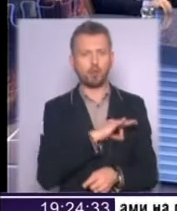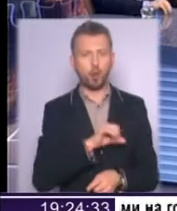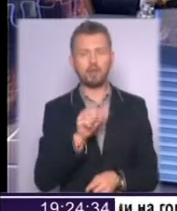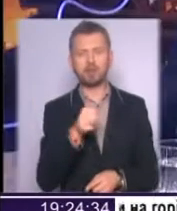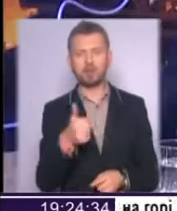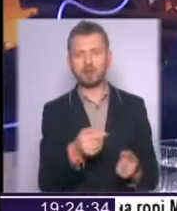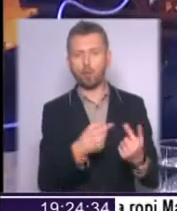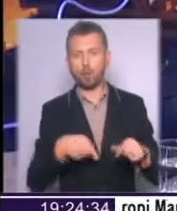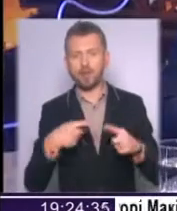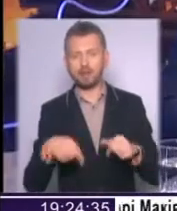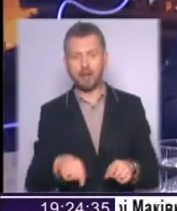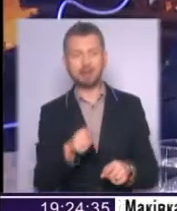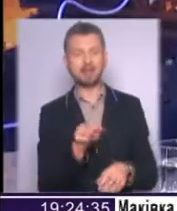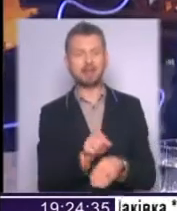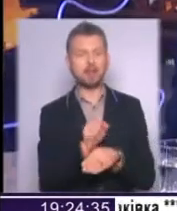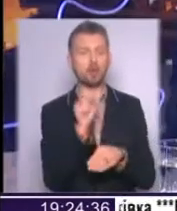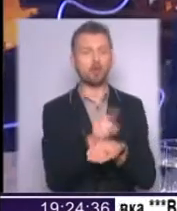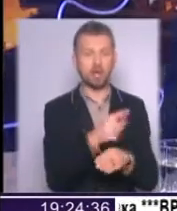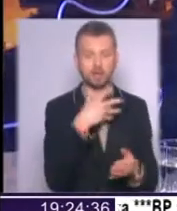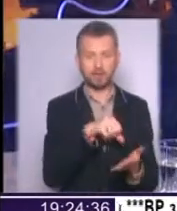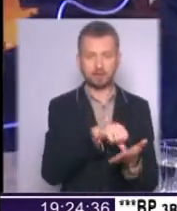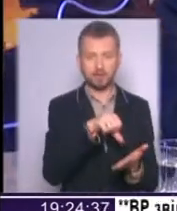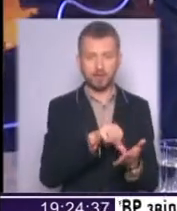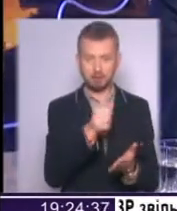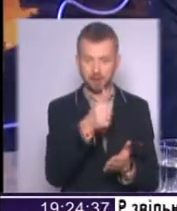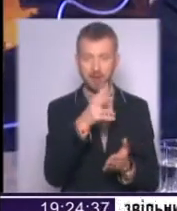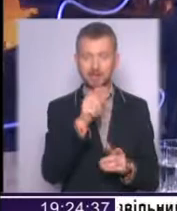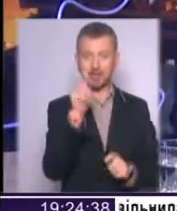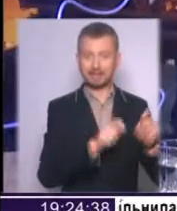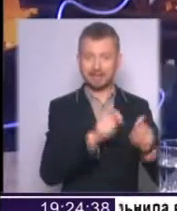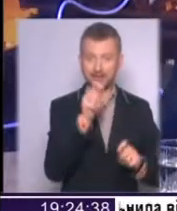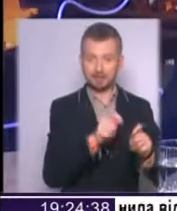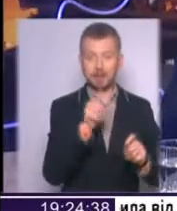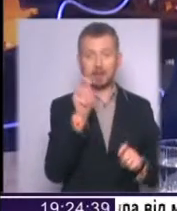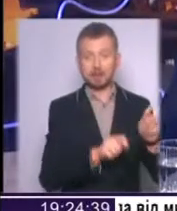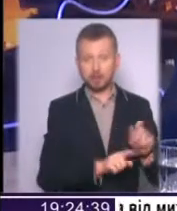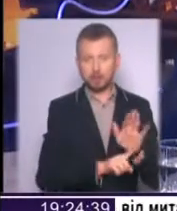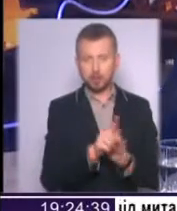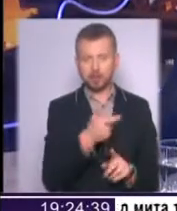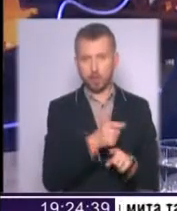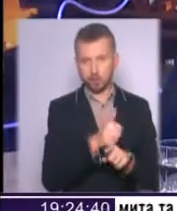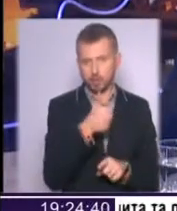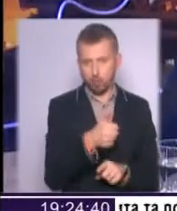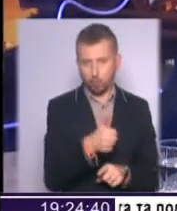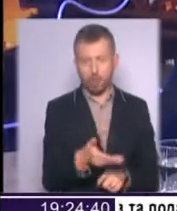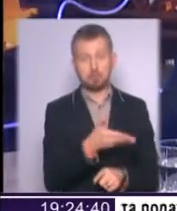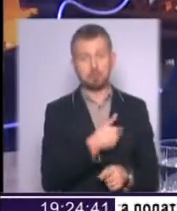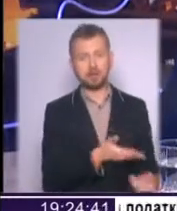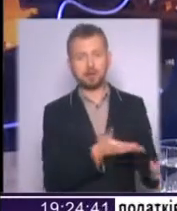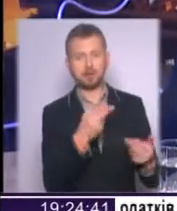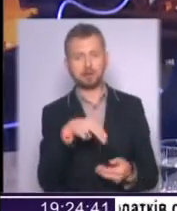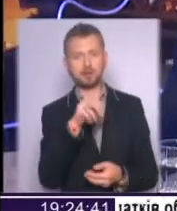організацій делегувала своїх представників перше на з'їзд. Угу. І з'їзд починався дуже добре. Ми запросили